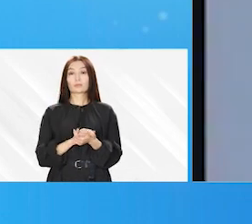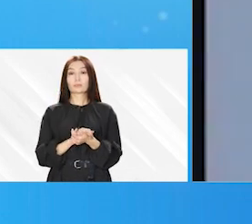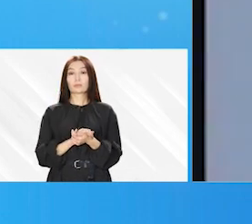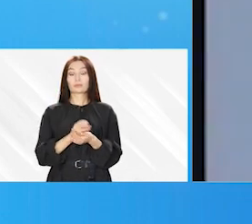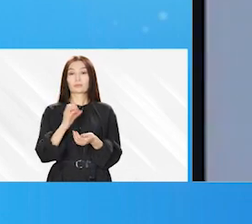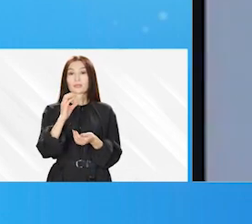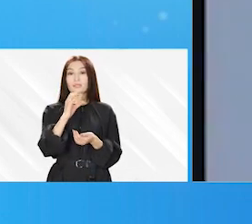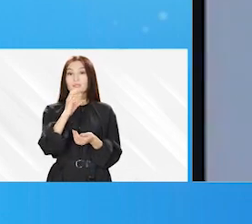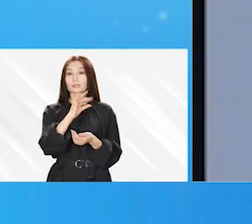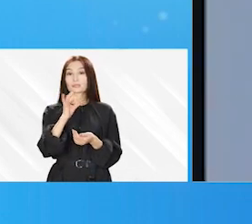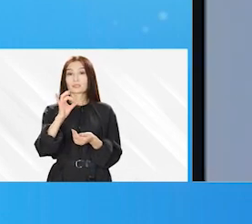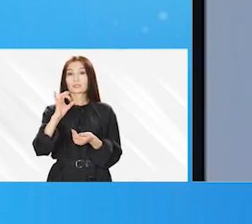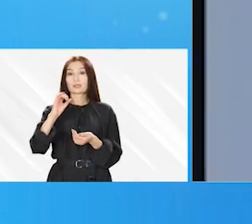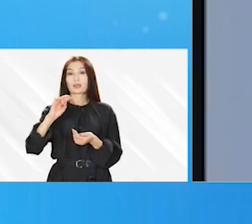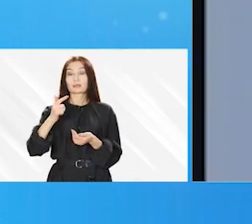сирине